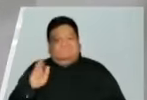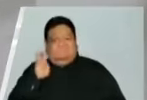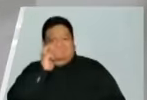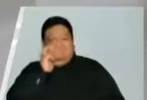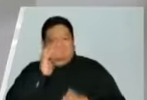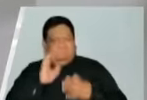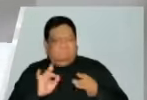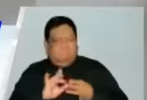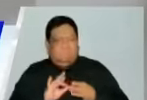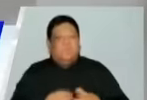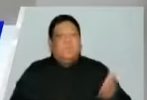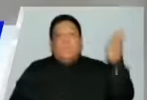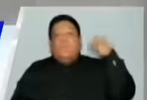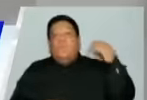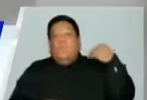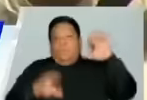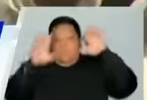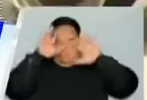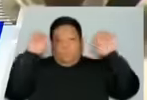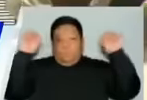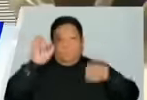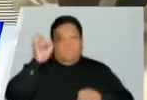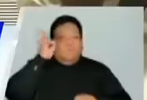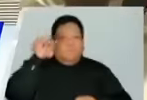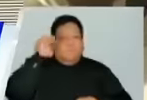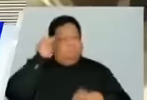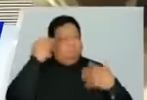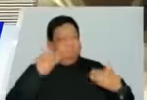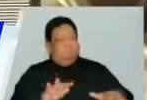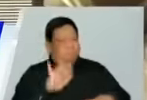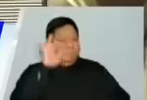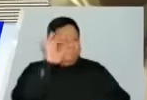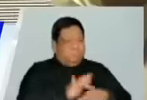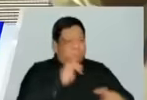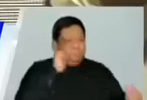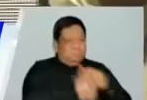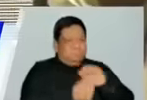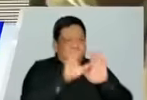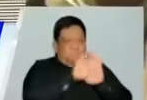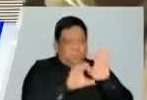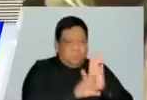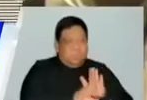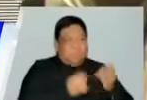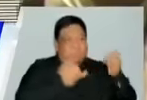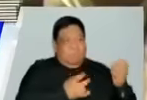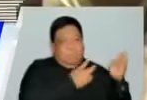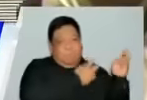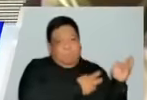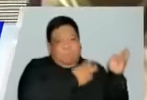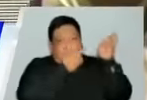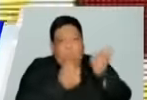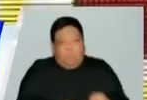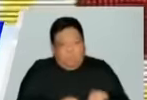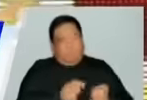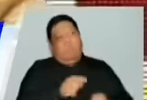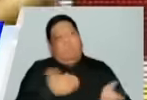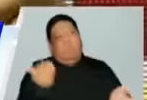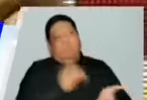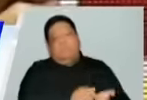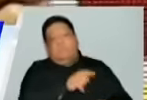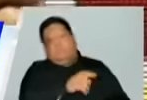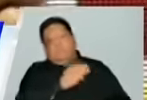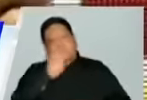Ferdinand Marcos Sr. ang konstitusyon. At ngayon, ginagawa na naman ito ng isa na namang Marcos. Ito